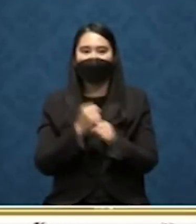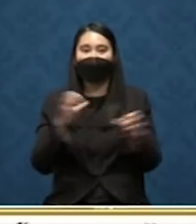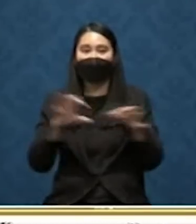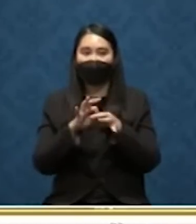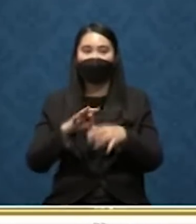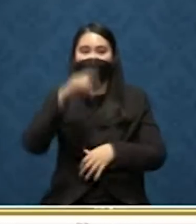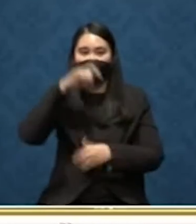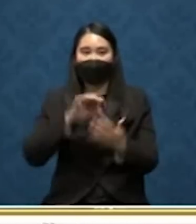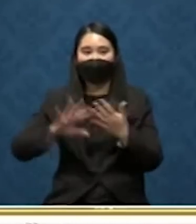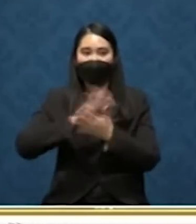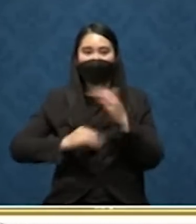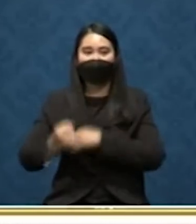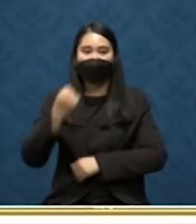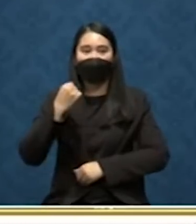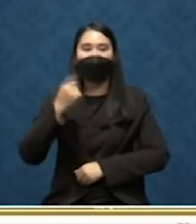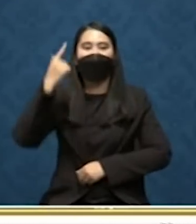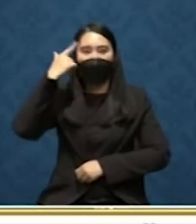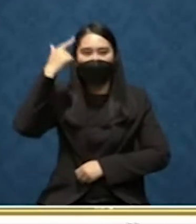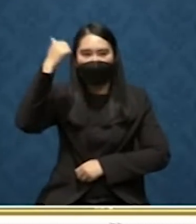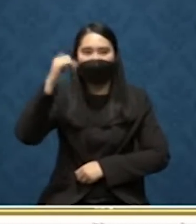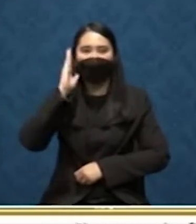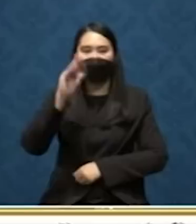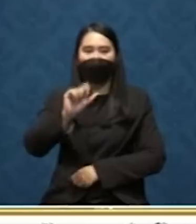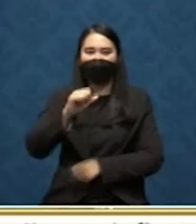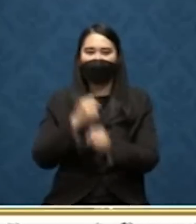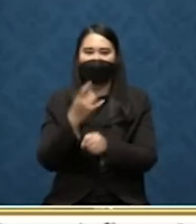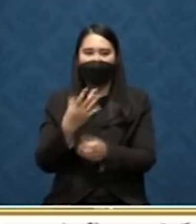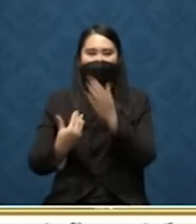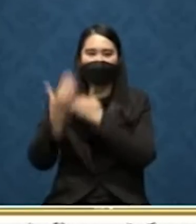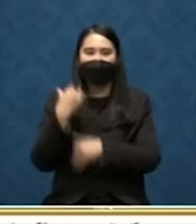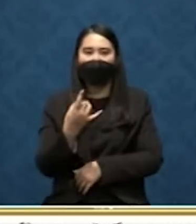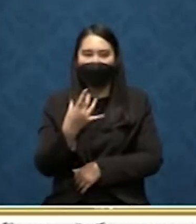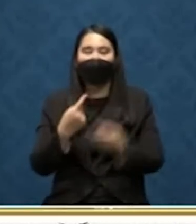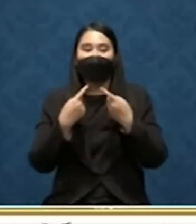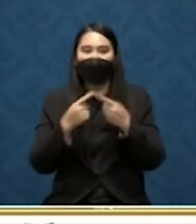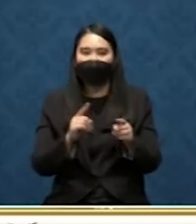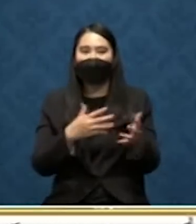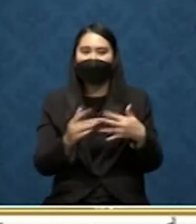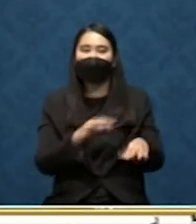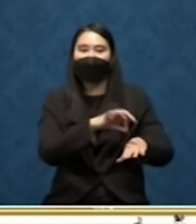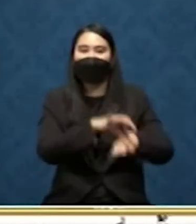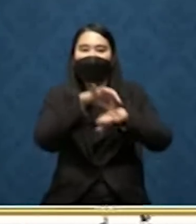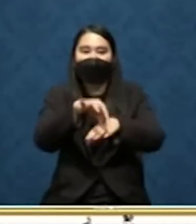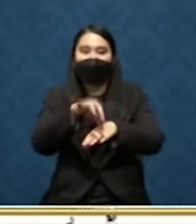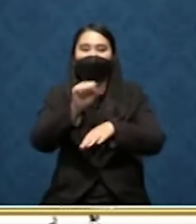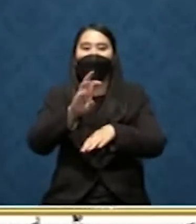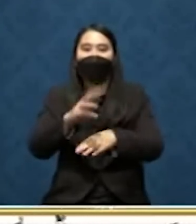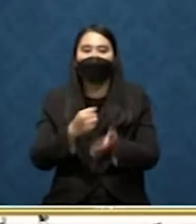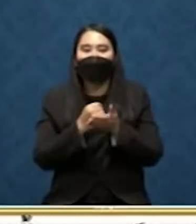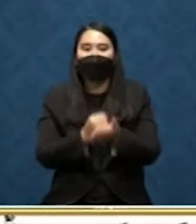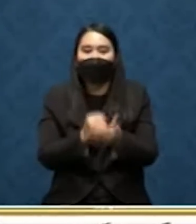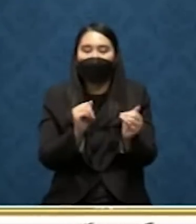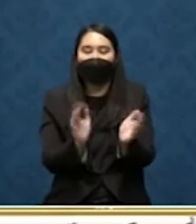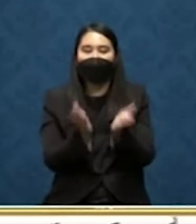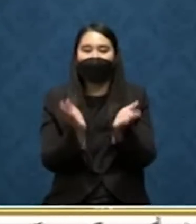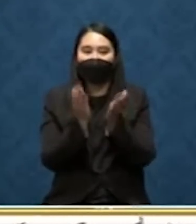คงรู้ดีอยแล้ว่าคนอย่างนายออ่างเป็นใครทำอะไรมาบ้างแต่ก็ยังตั้งเข้ามาเป็นสอวอร์ยัช่วยปกป้องกั